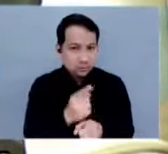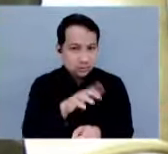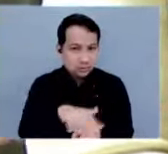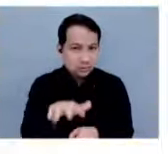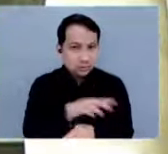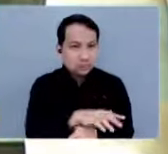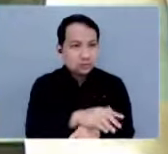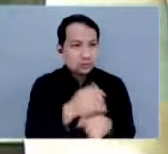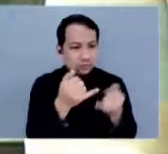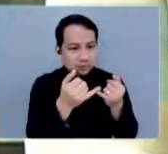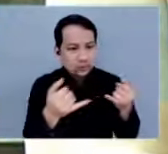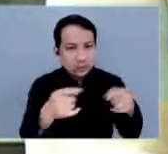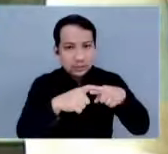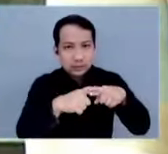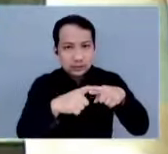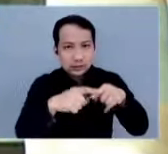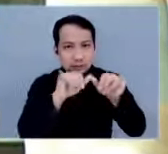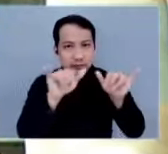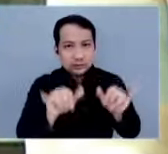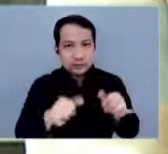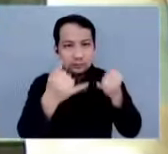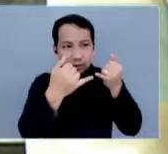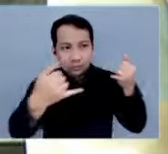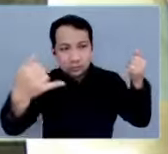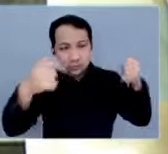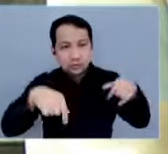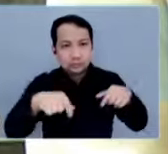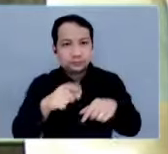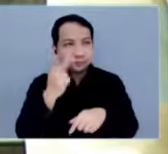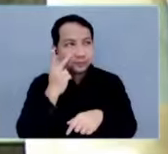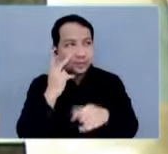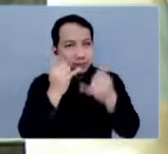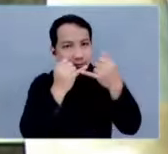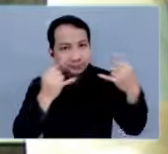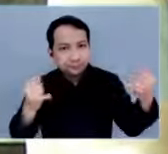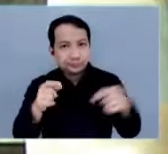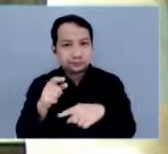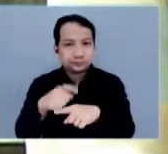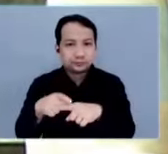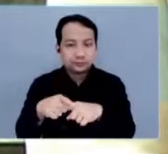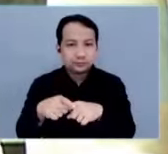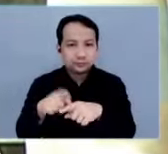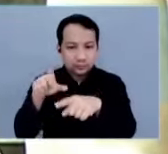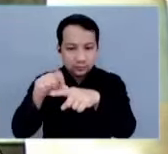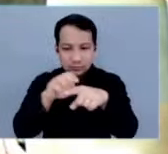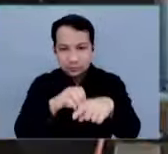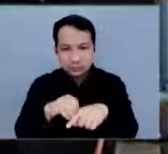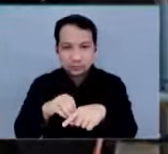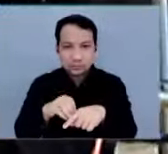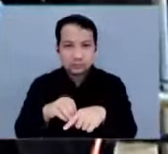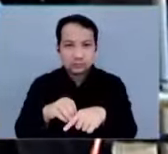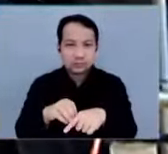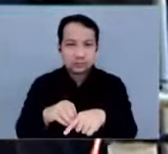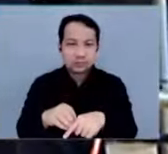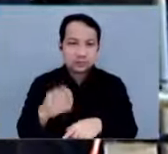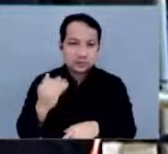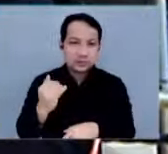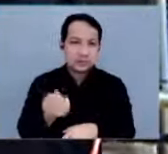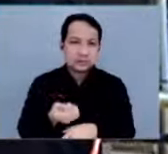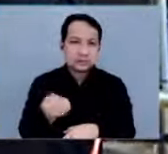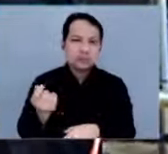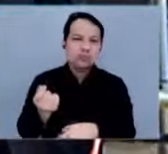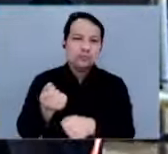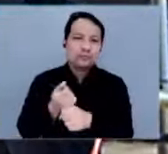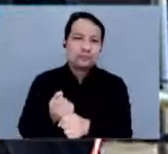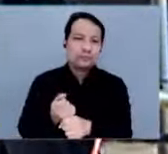electrical systems. And yung mga wiring na baka kinagat ng mga mababait, di ba?